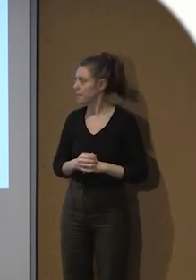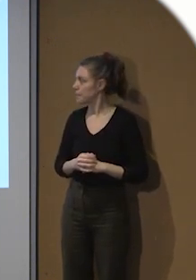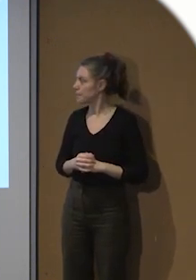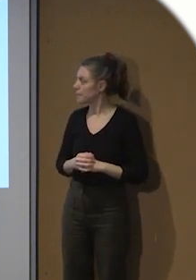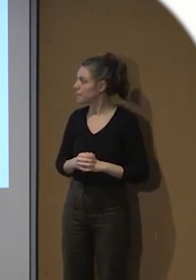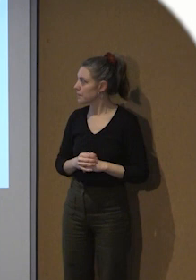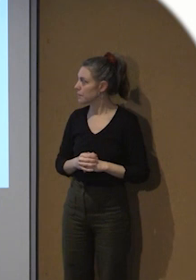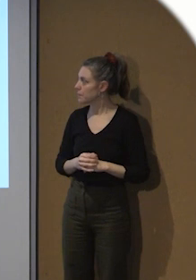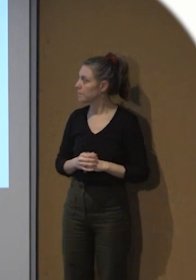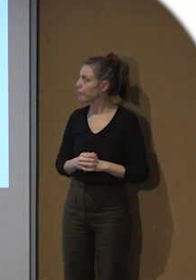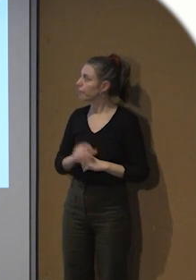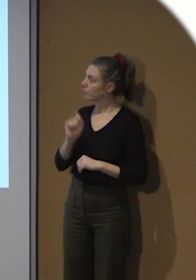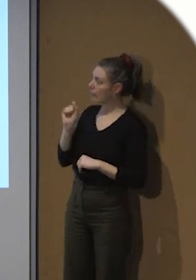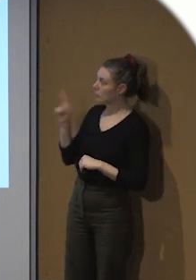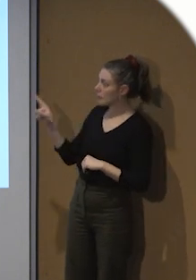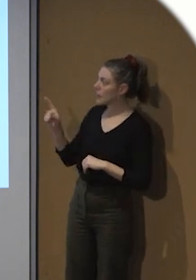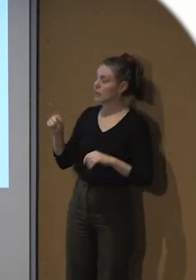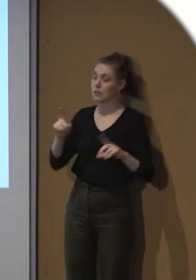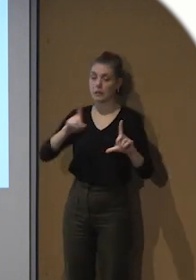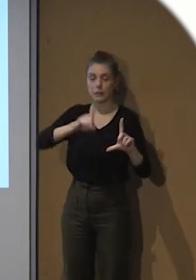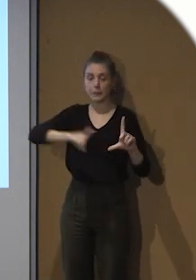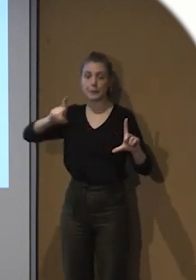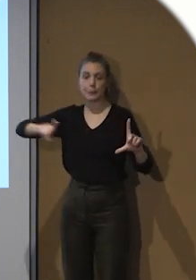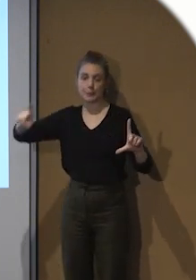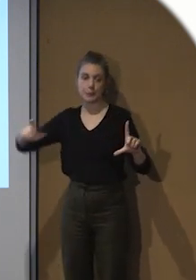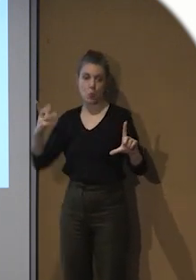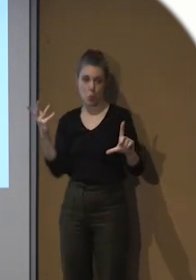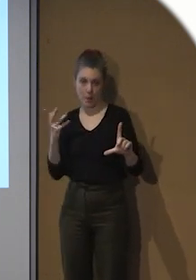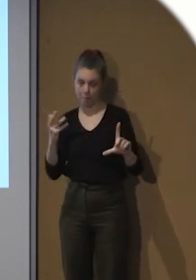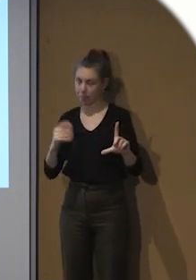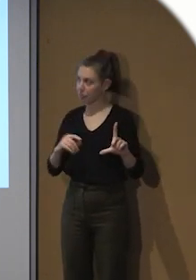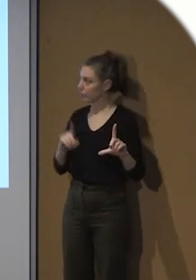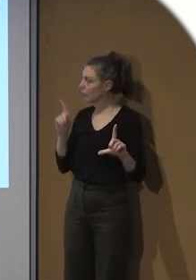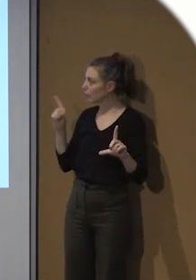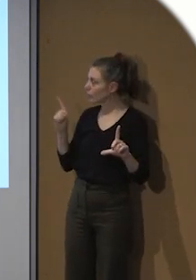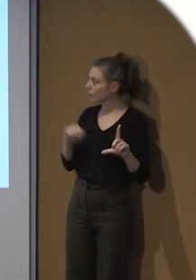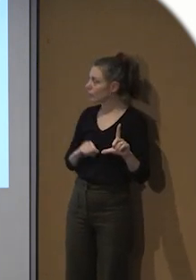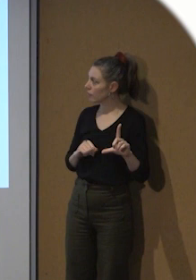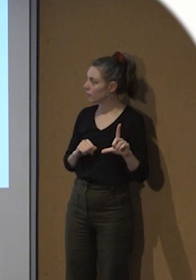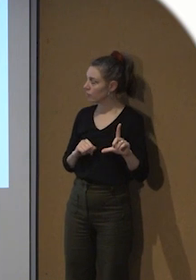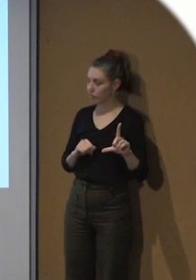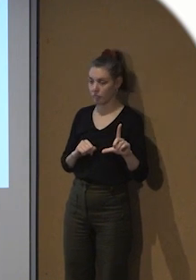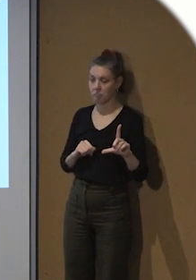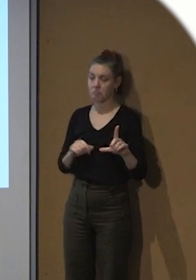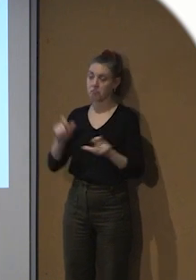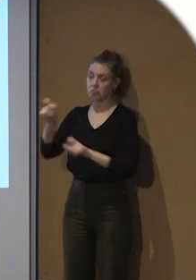Un petit graphique montrant, à l'issue d'une étude, la relation entre la mortalité toute